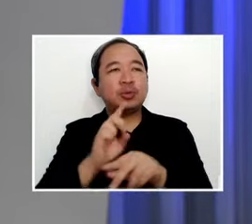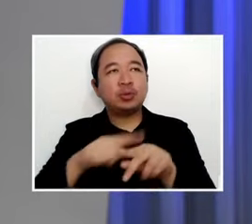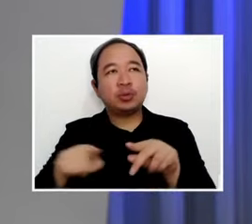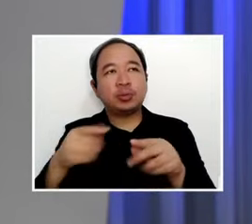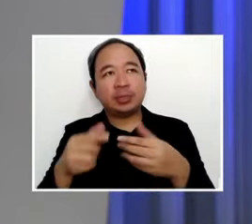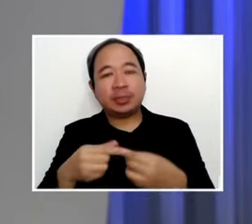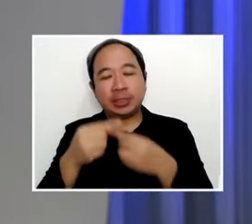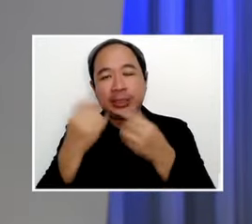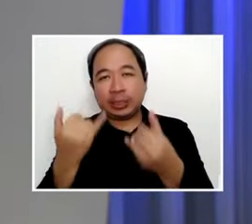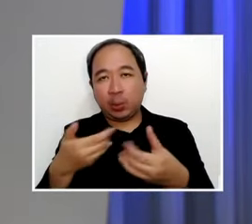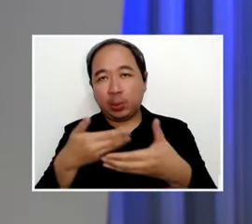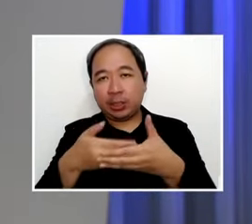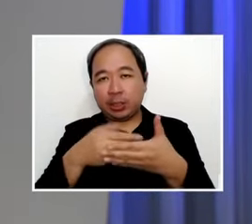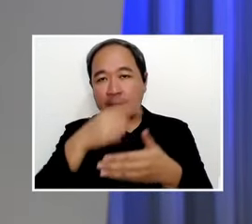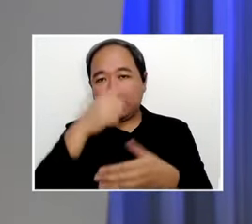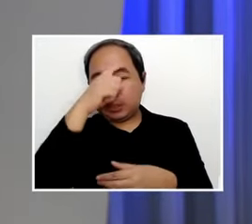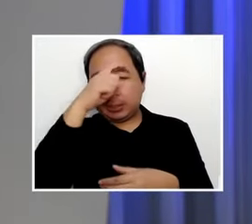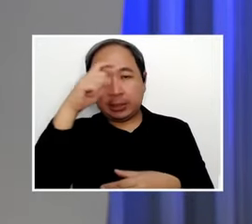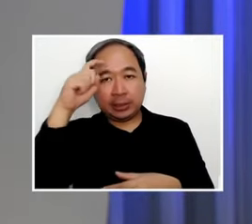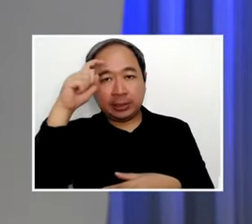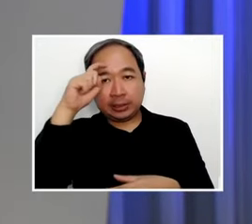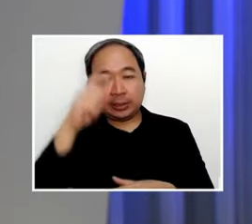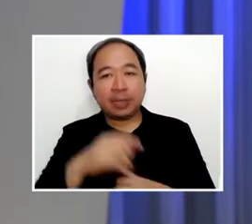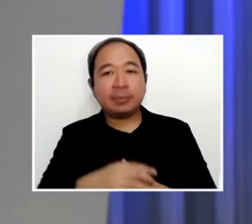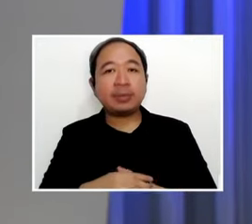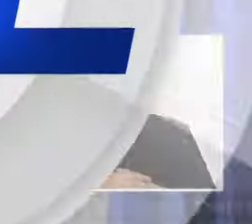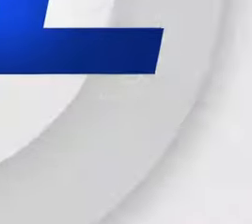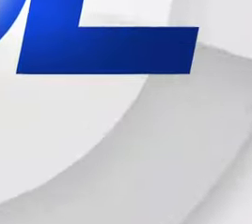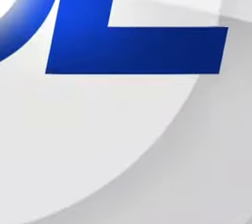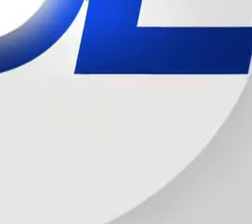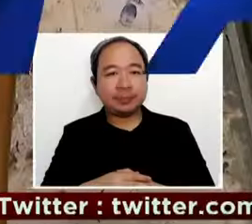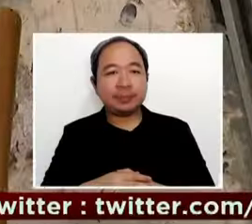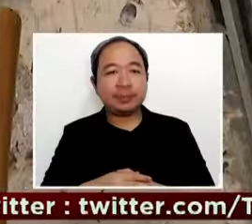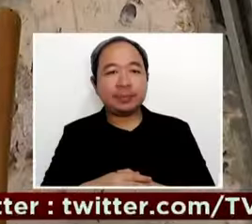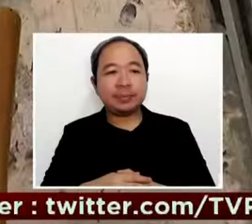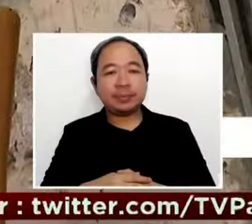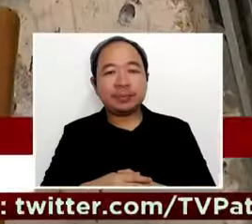magtatag-init. Nagpapatrol, Alvin El Chico.